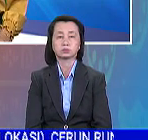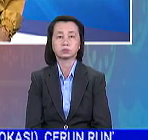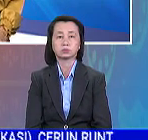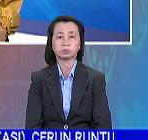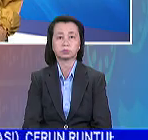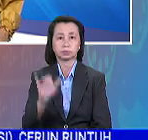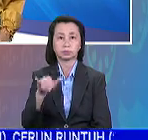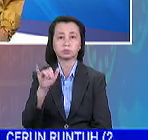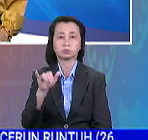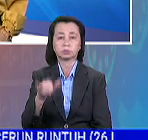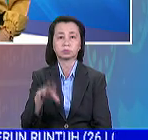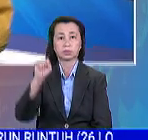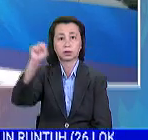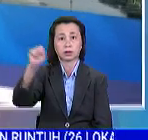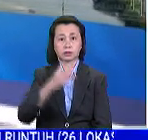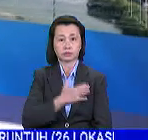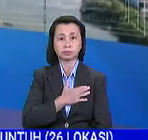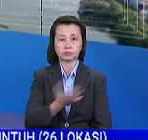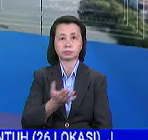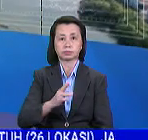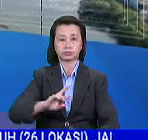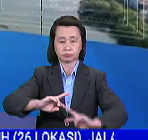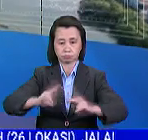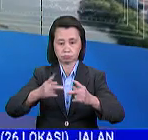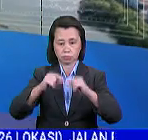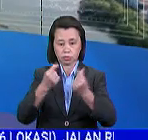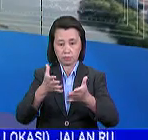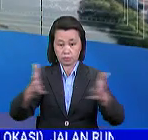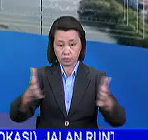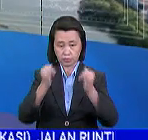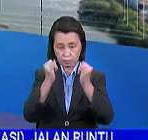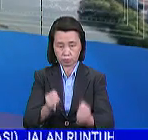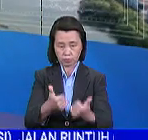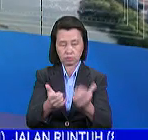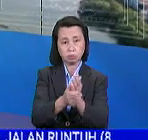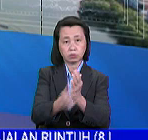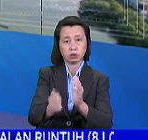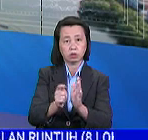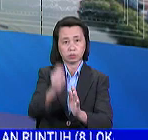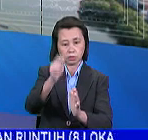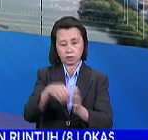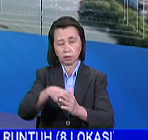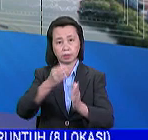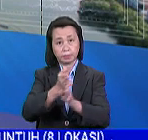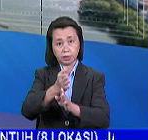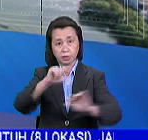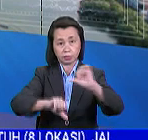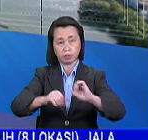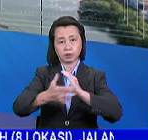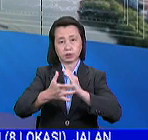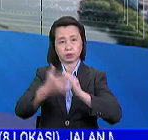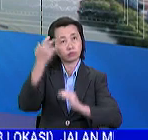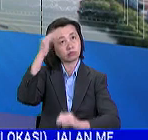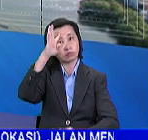Oh iya Azzam Sabah commited membangunkan kumpulan besar modal Insan berkelahiran tinggi dalam bidang sains teknologi dan